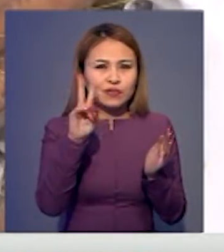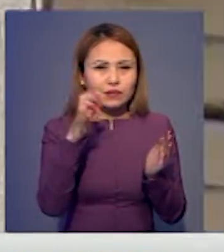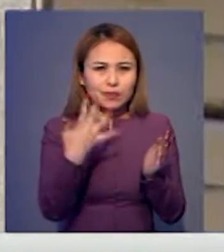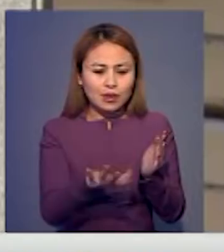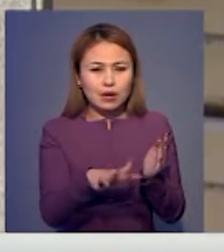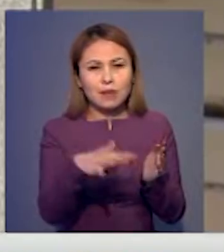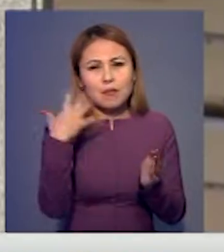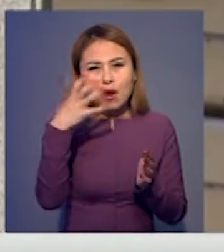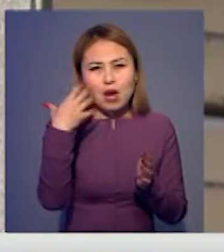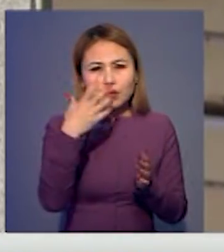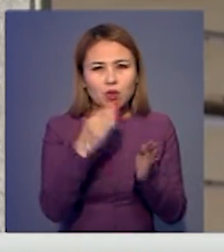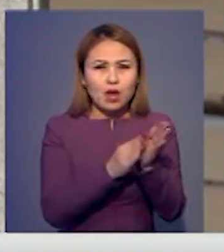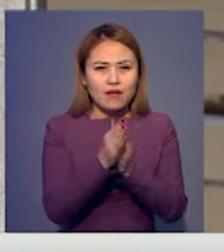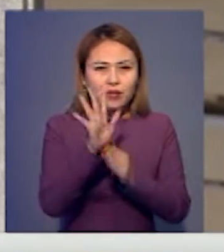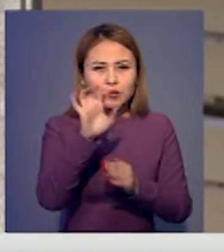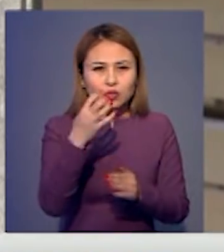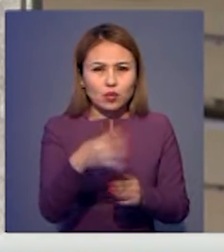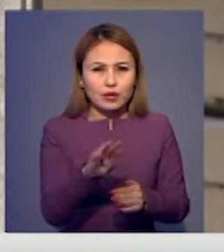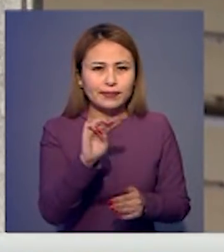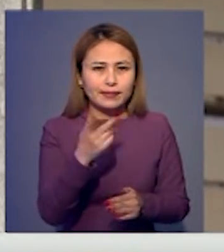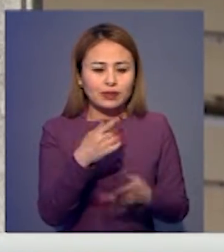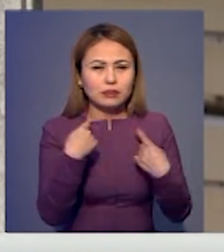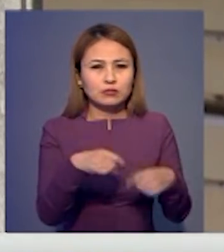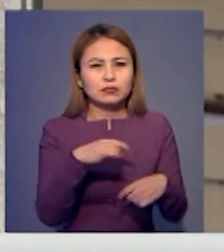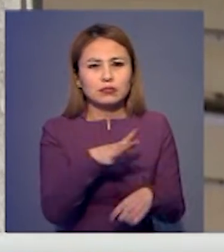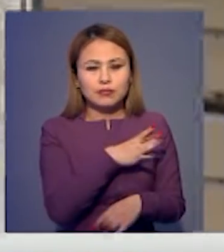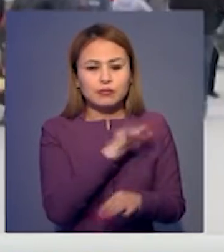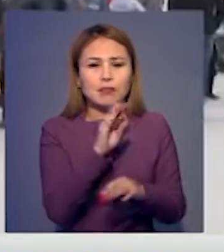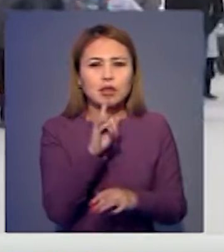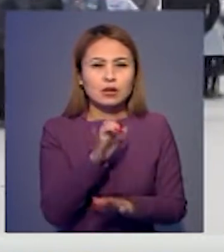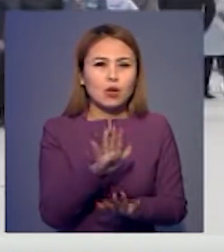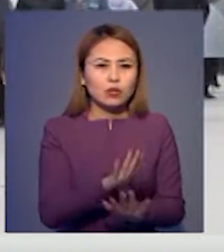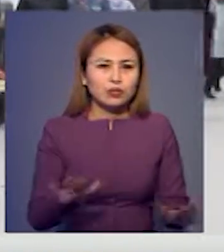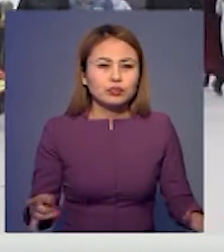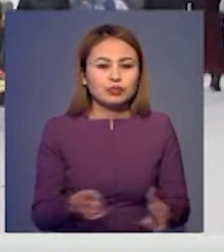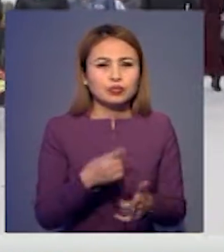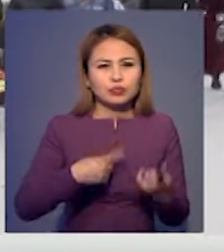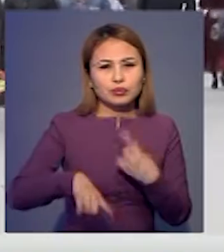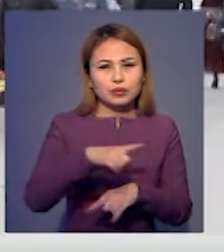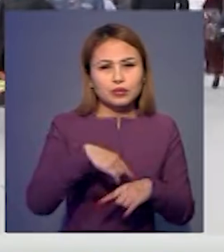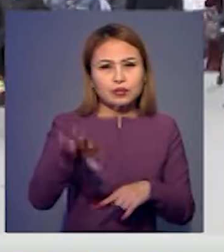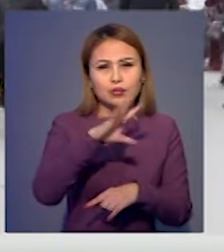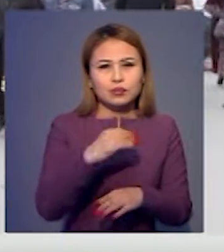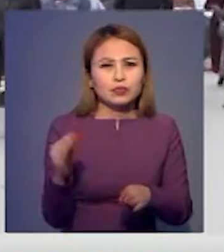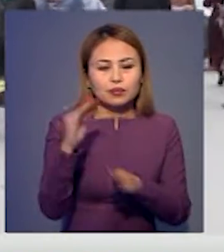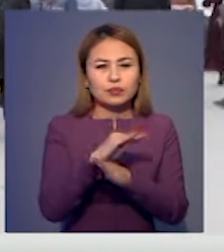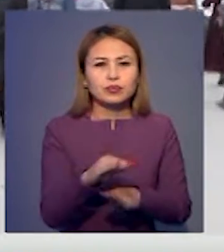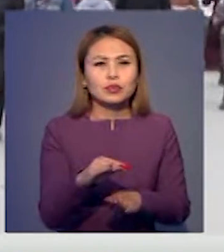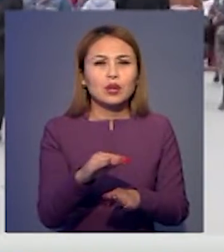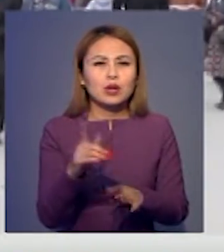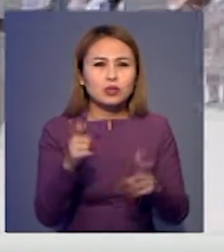алма 250, қызанақ пен қияр 540 теңгеден сатылды. Жәрмеңкеге Маңғыстаудың жергілікті кәсіпкерлері де үн